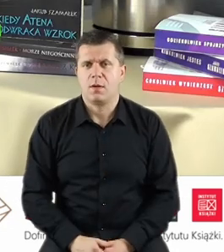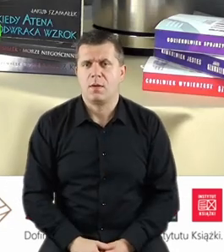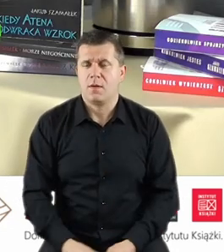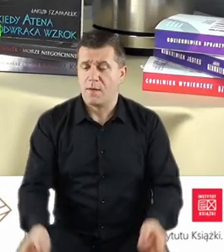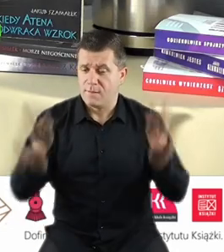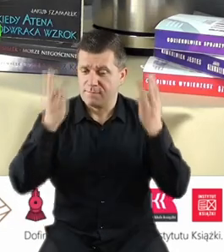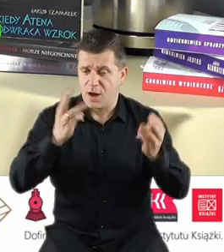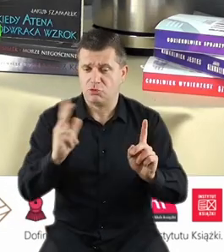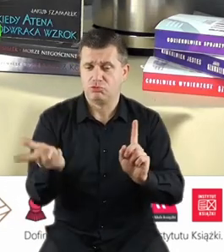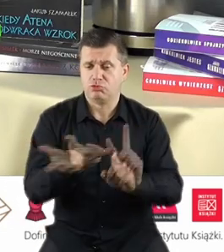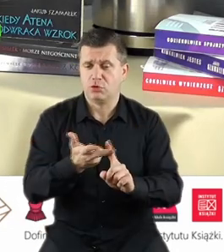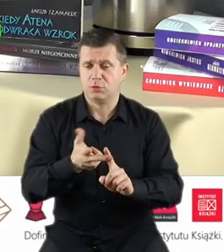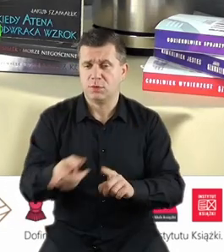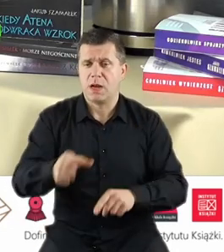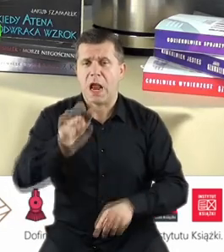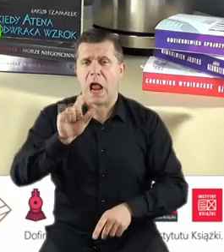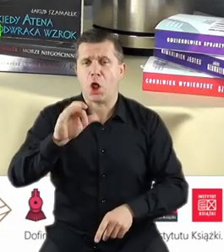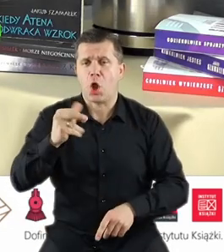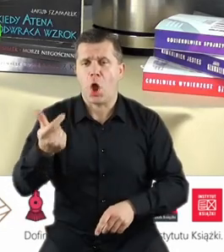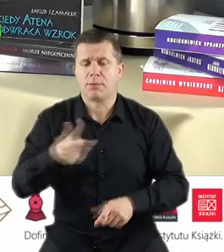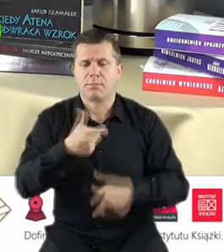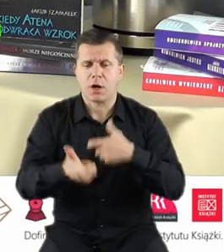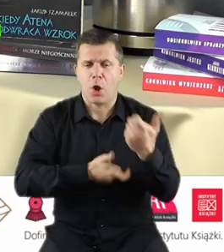trzeciej książki jest ten algorytm generowania tekstu.